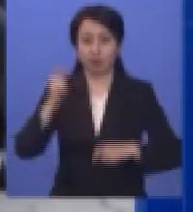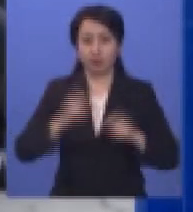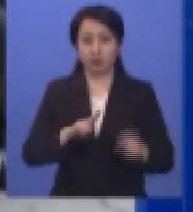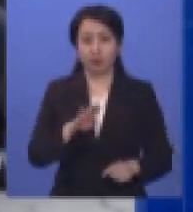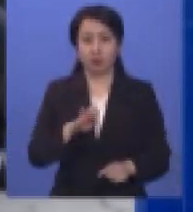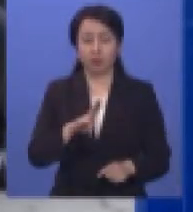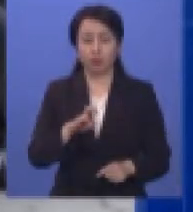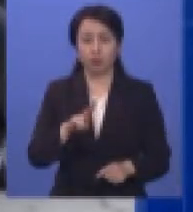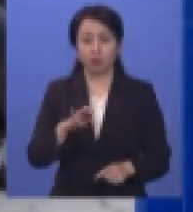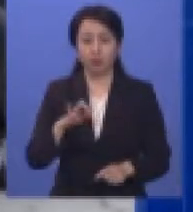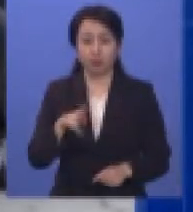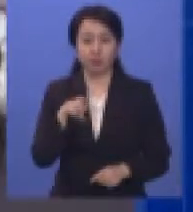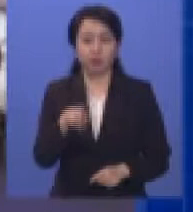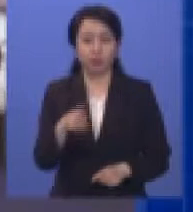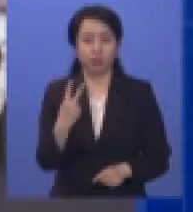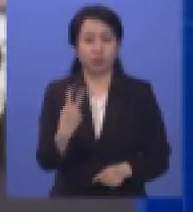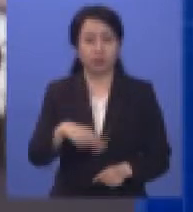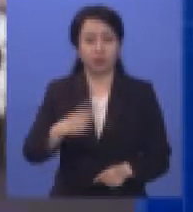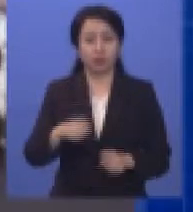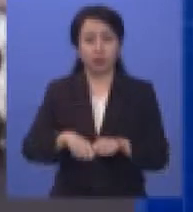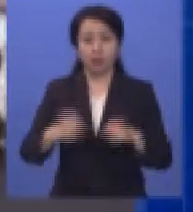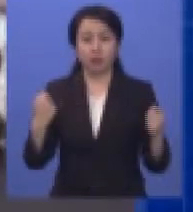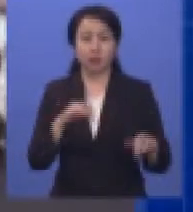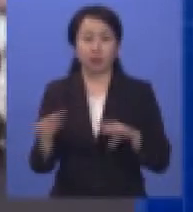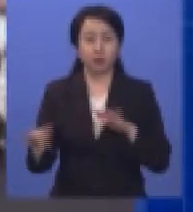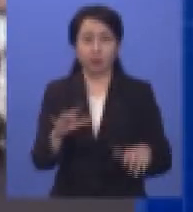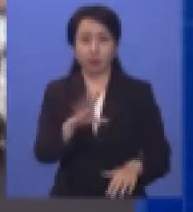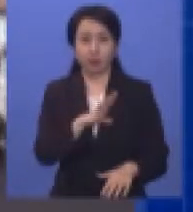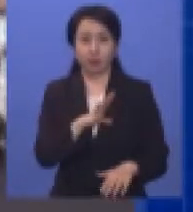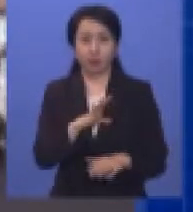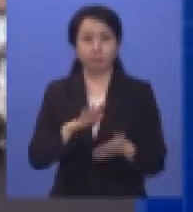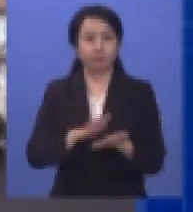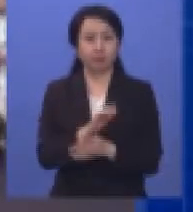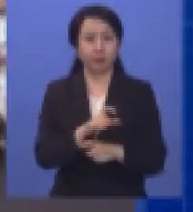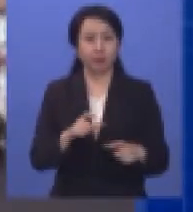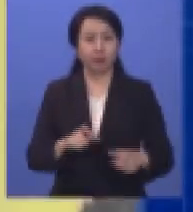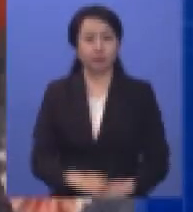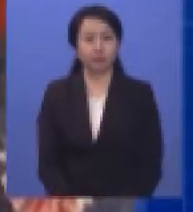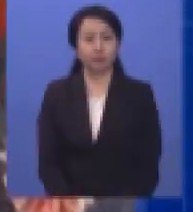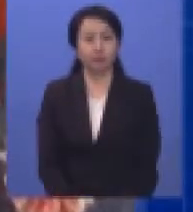«Кызылжар Мьюзик Фест 2022». На открытии мероприятия побывали наши корреспонденты.